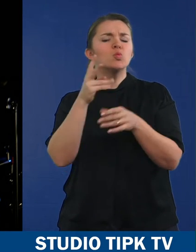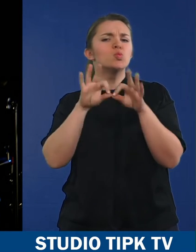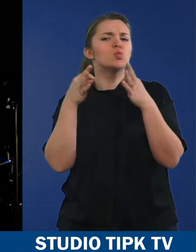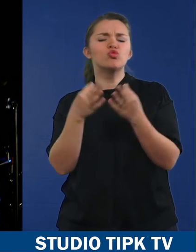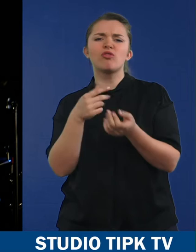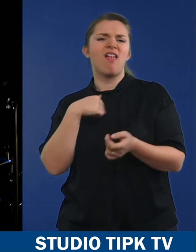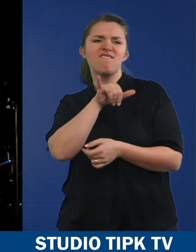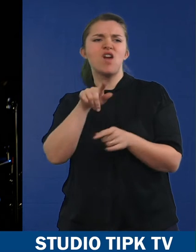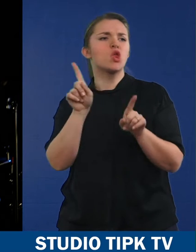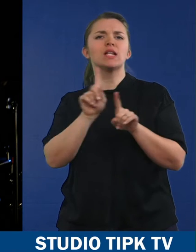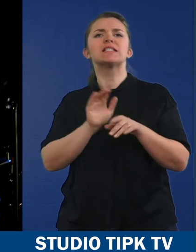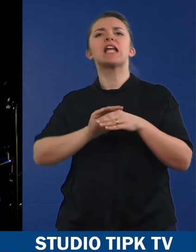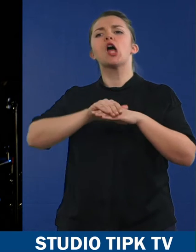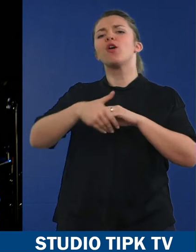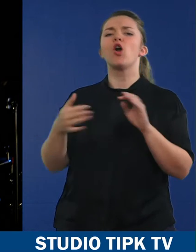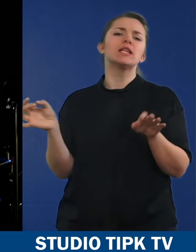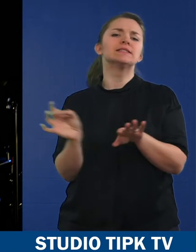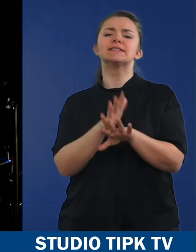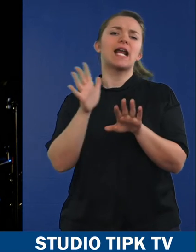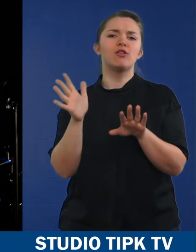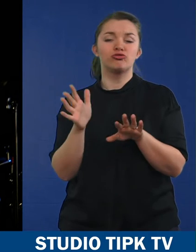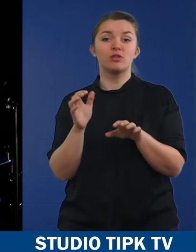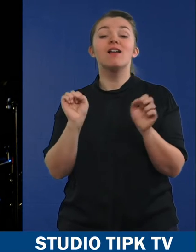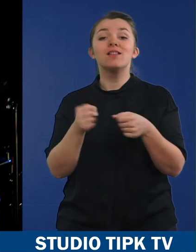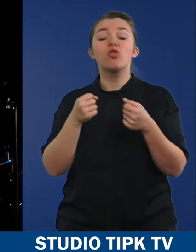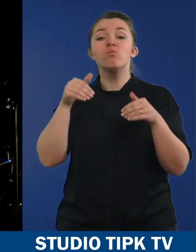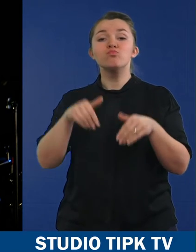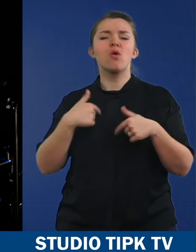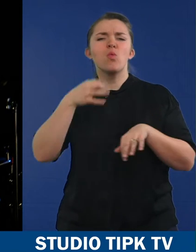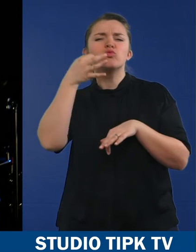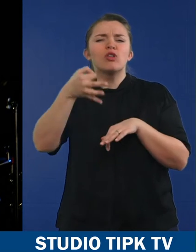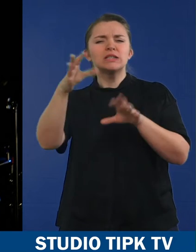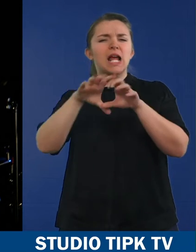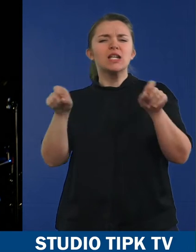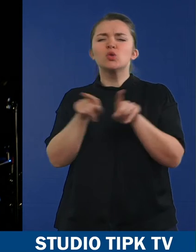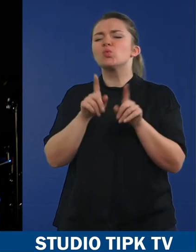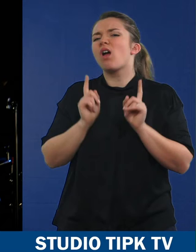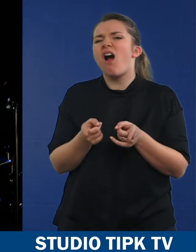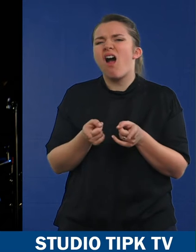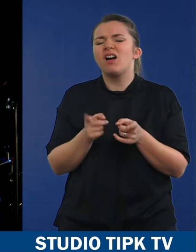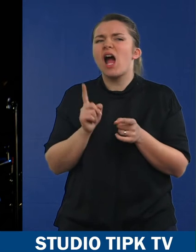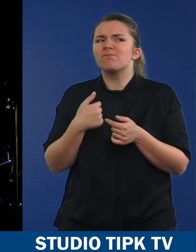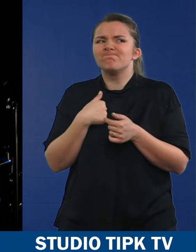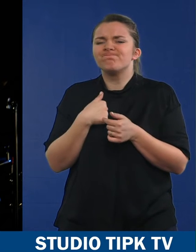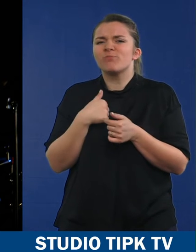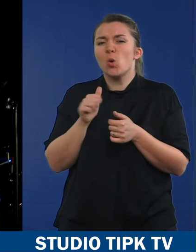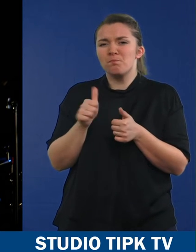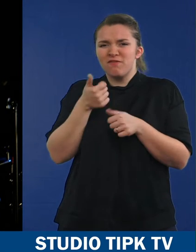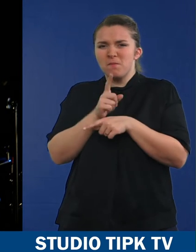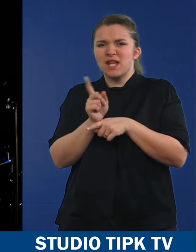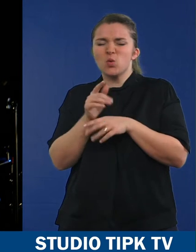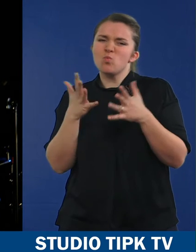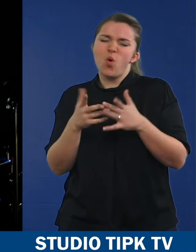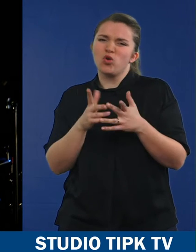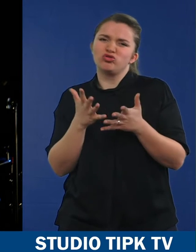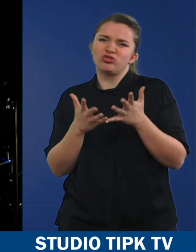družini nismo vedno vsi zadovoljni in srečni, zato moramo včasih storiti tudi kaj, kar nam v prvem trenutku